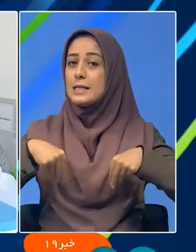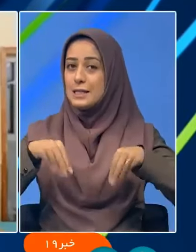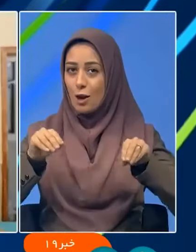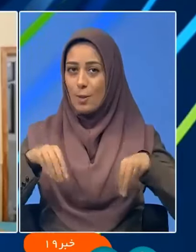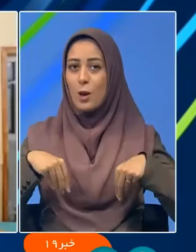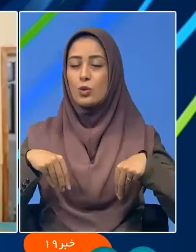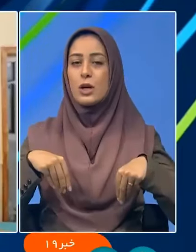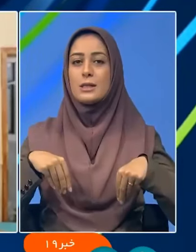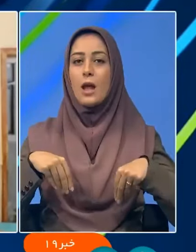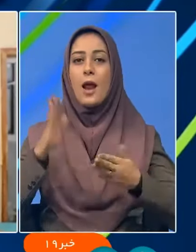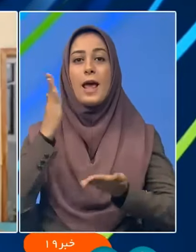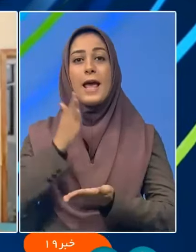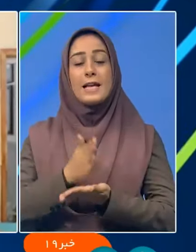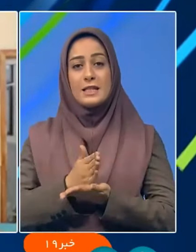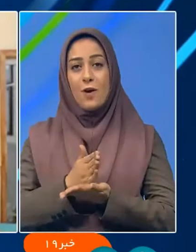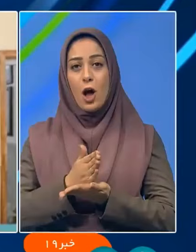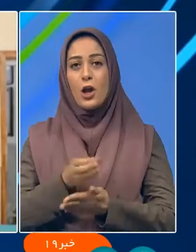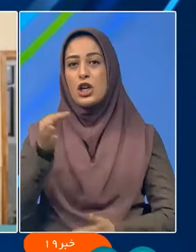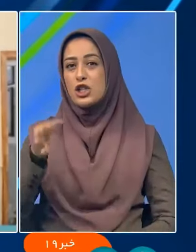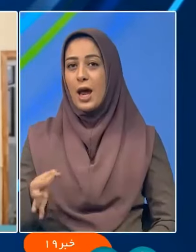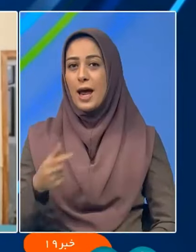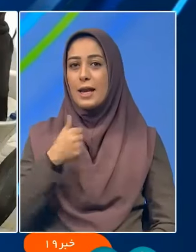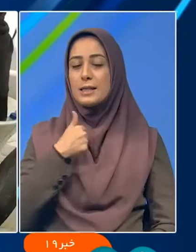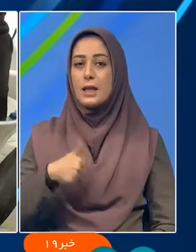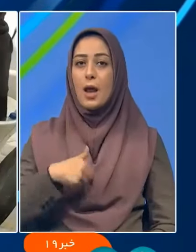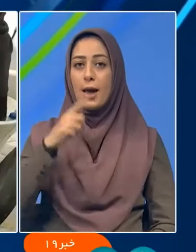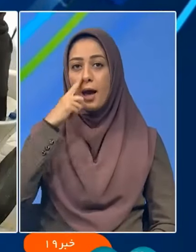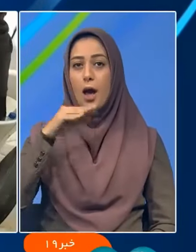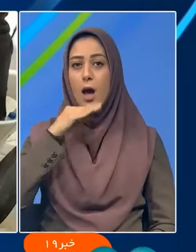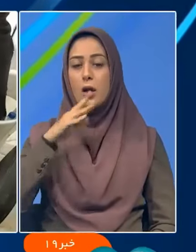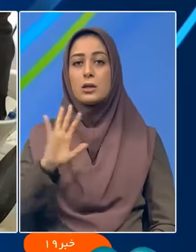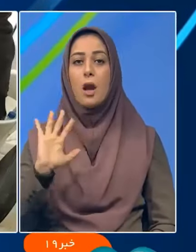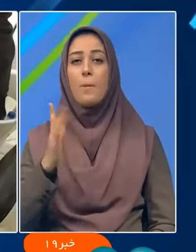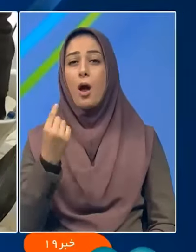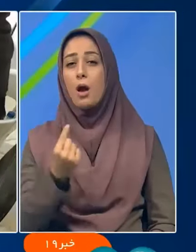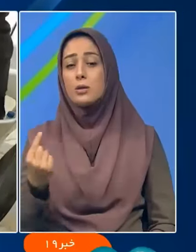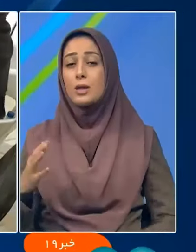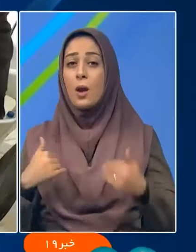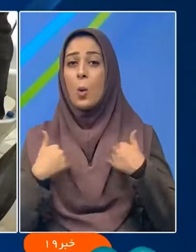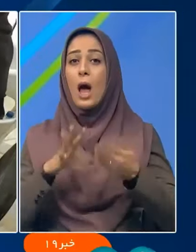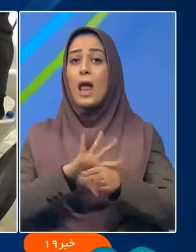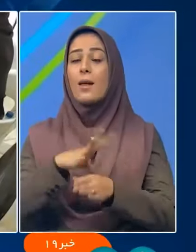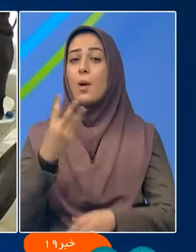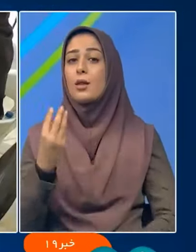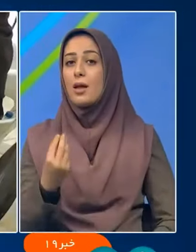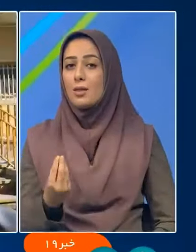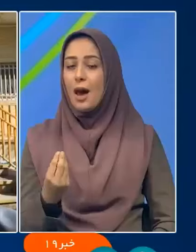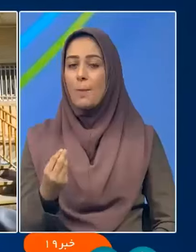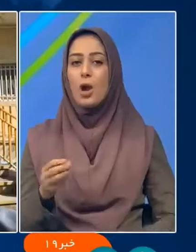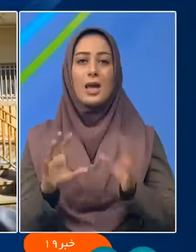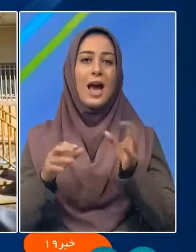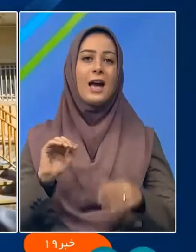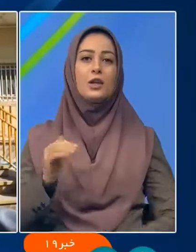بلوچستان، استان اصفهان که شهرستان خانسار الان هستیم. بیش از 15 نوع خدمات درمانی به این مددجویان ارائه شد.